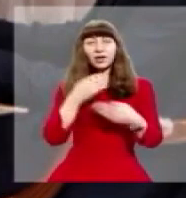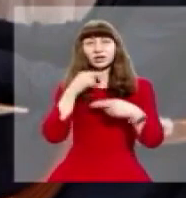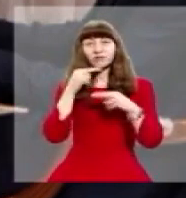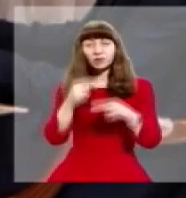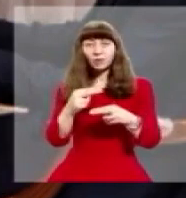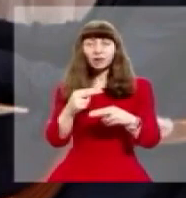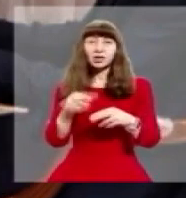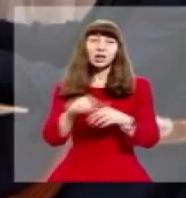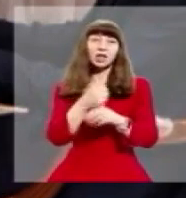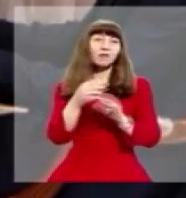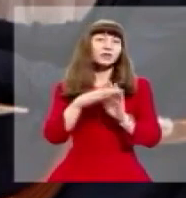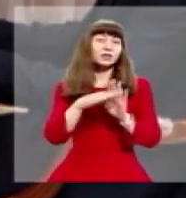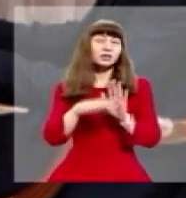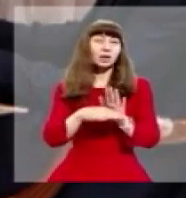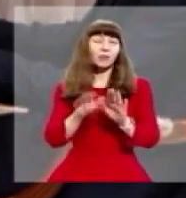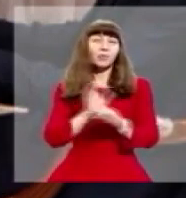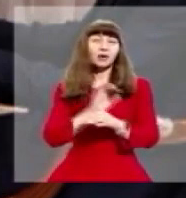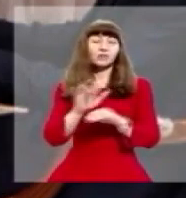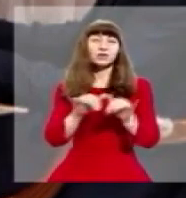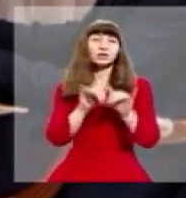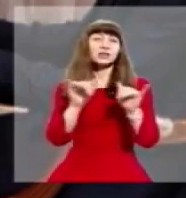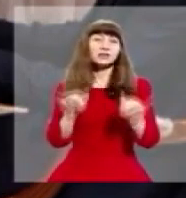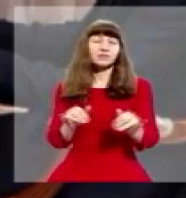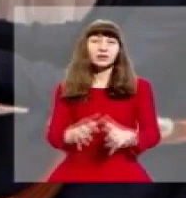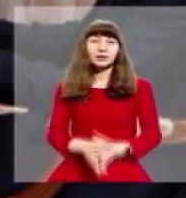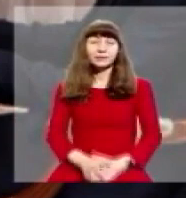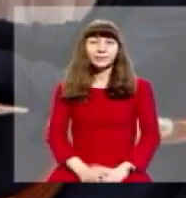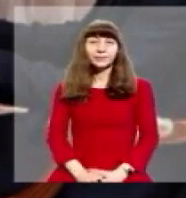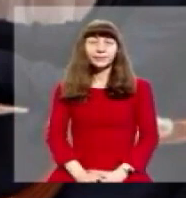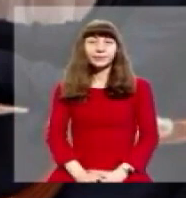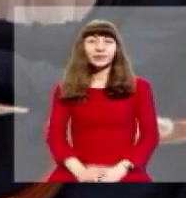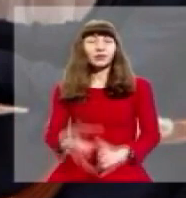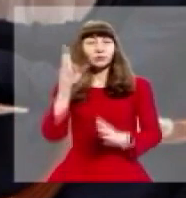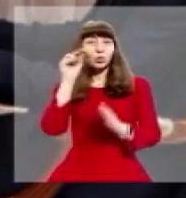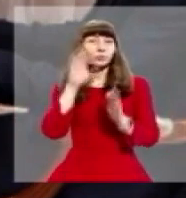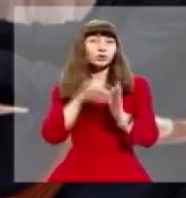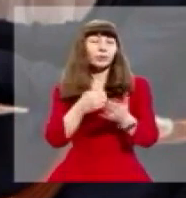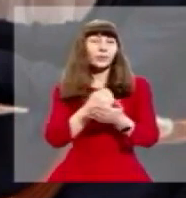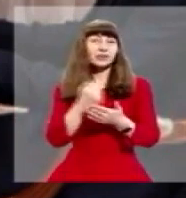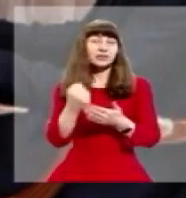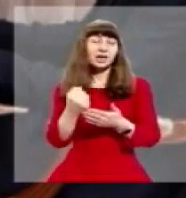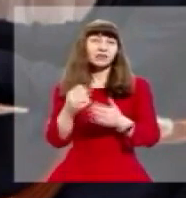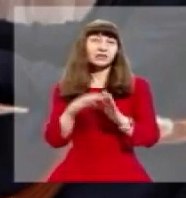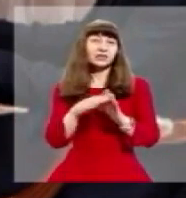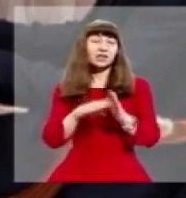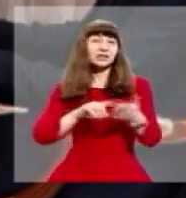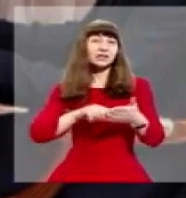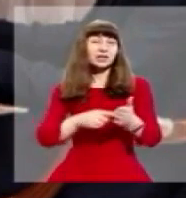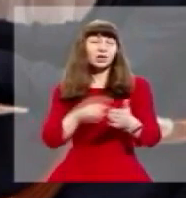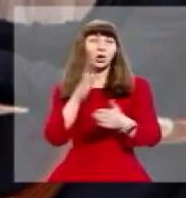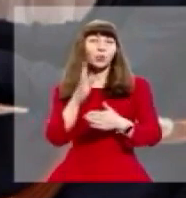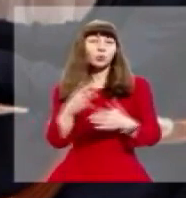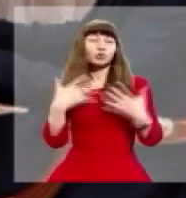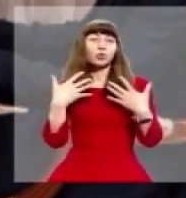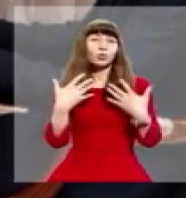на развитие института омбудсмена и усиление его потенциала. В том числе дал ряд поручений, нацеленных на